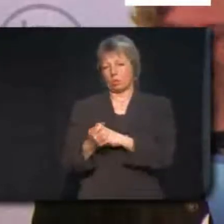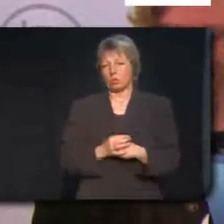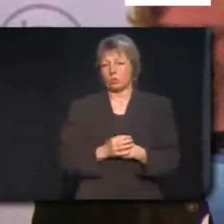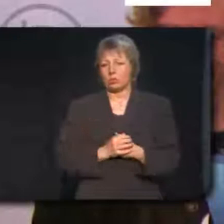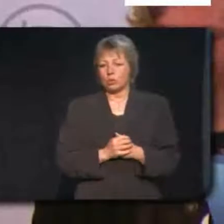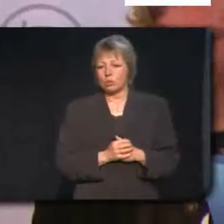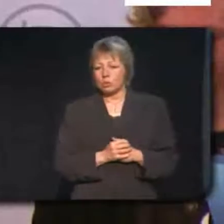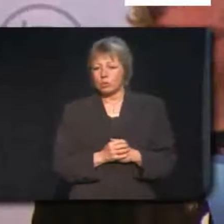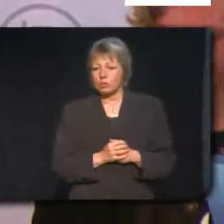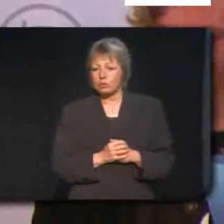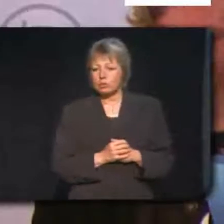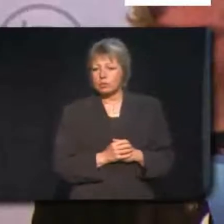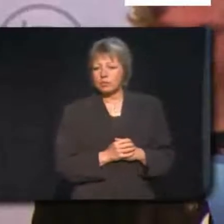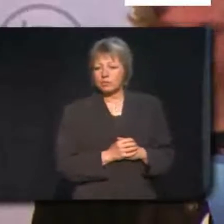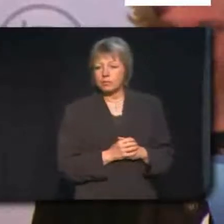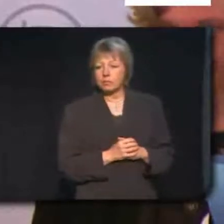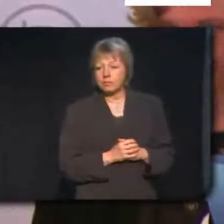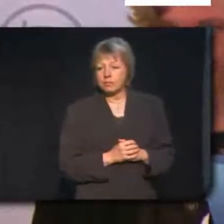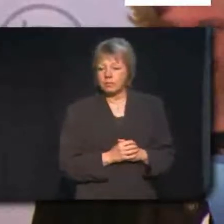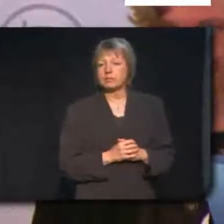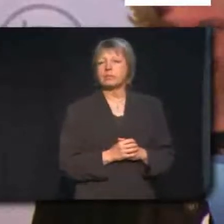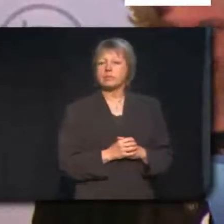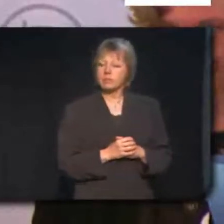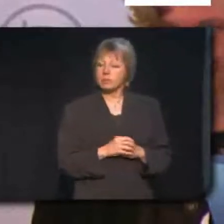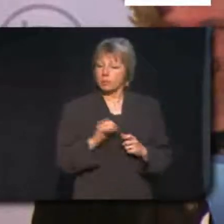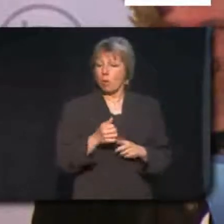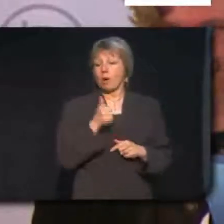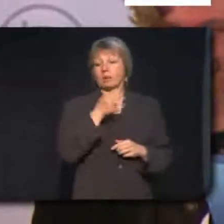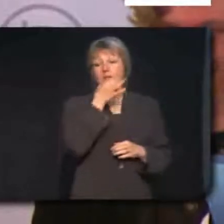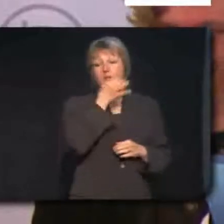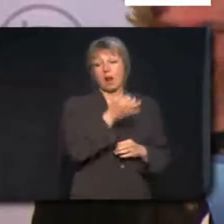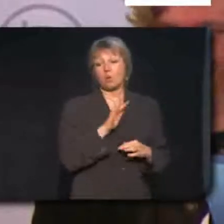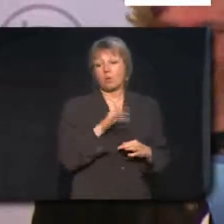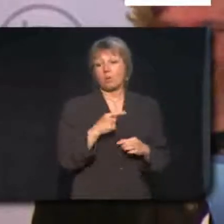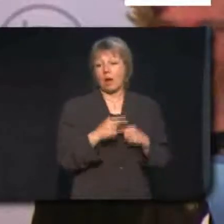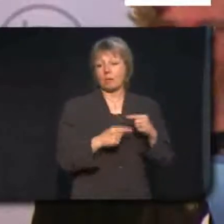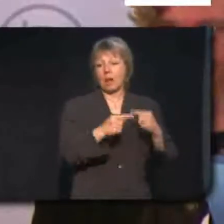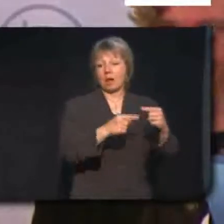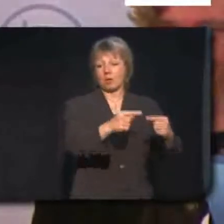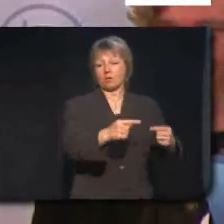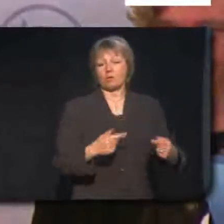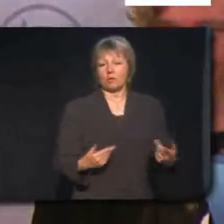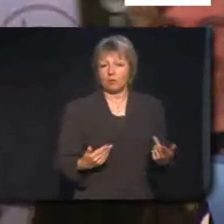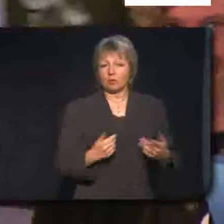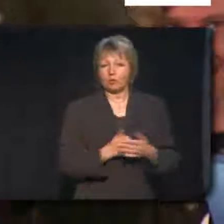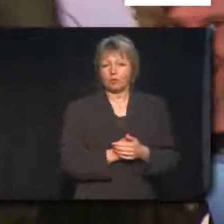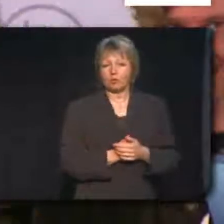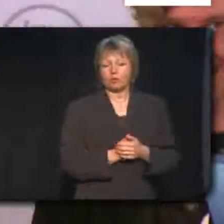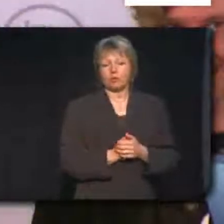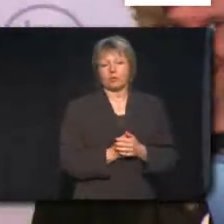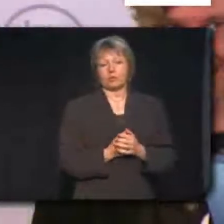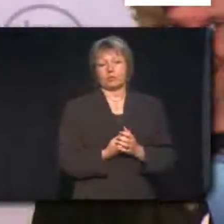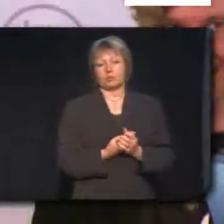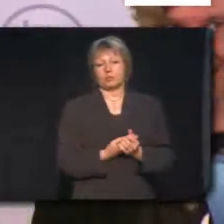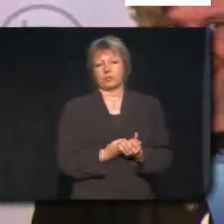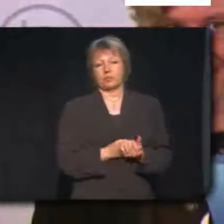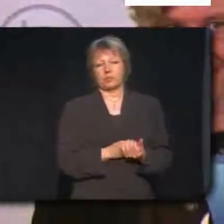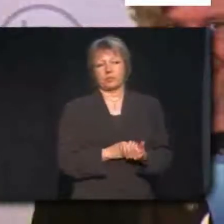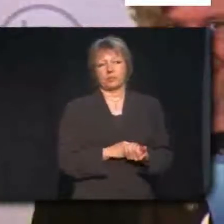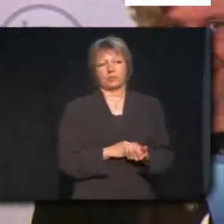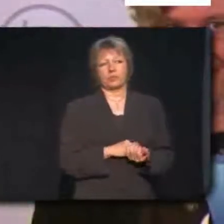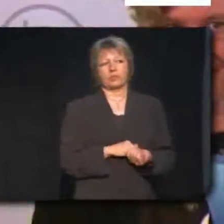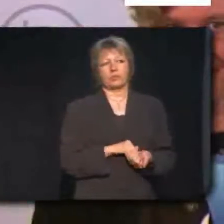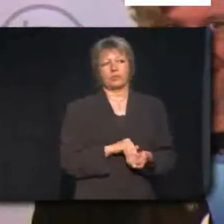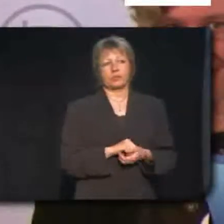ist okay eine Verfahrensfrage ich mache Verfahrensfrage am kontra Mikro es kontra